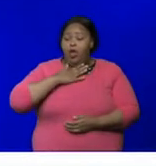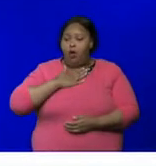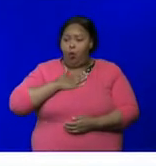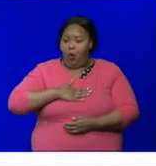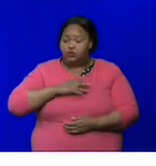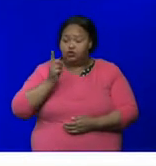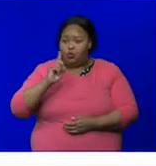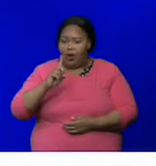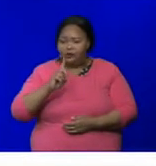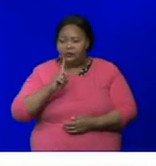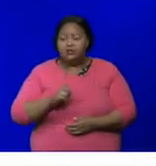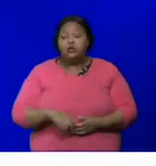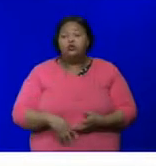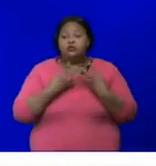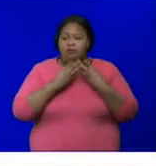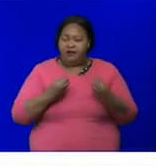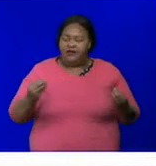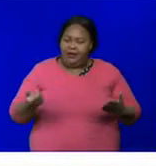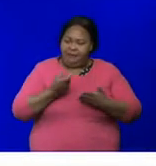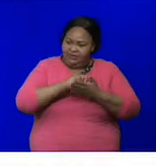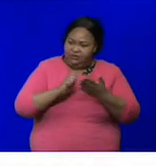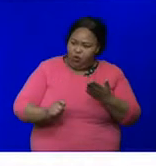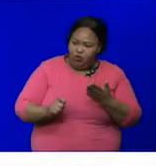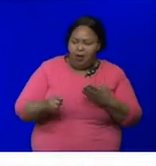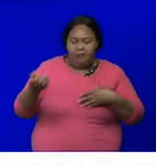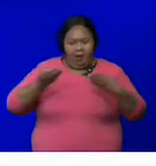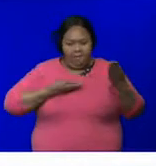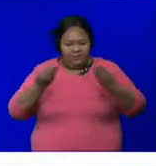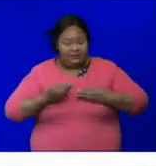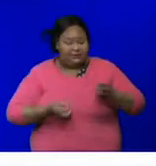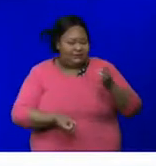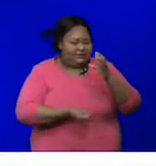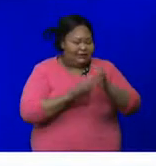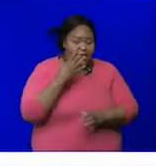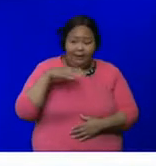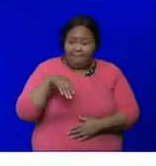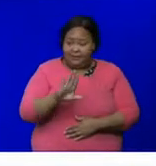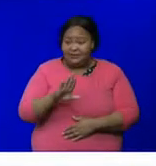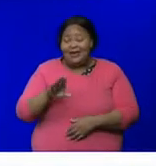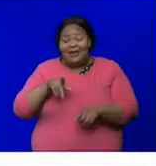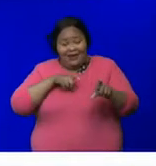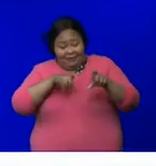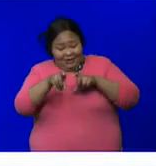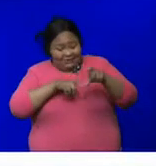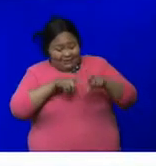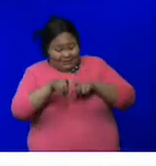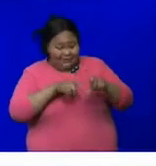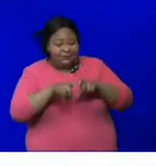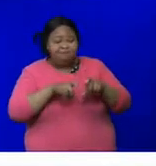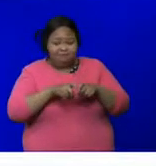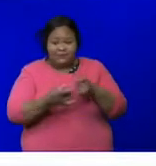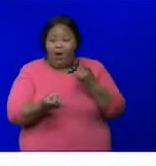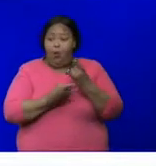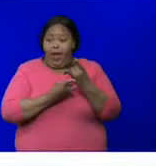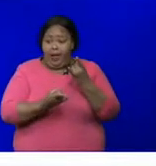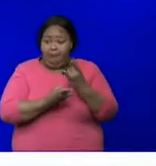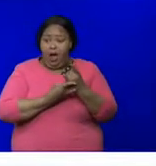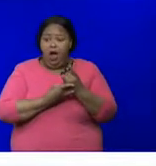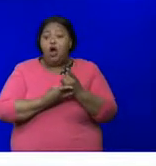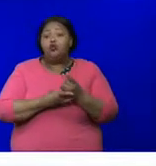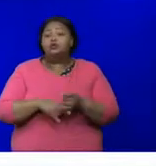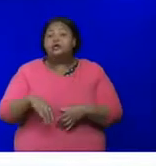babe ngilabata ufuna imisebenzi ngabo ke lama test efunde enda kuthi batade makhono abo bese